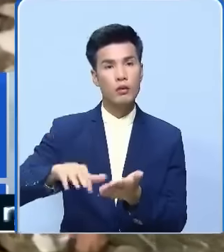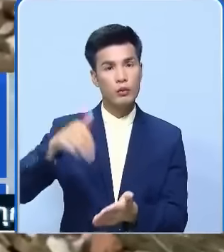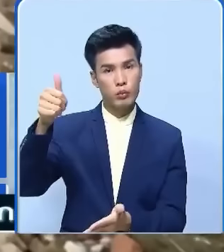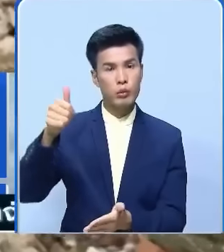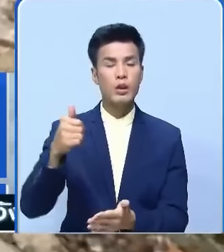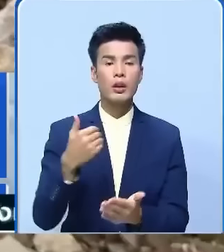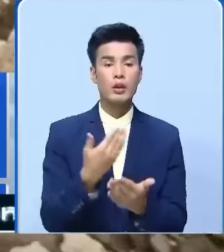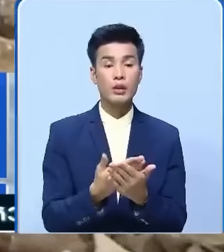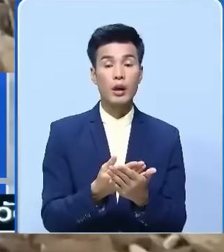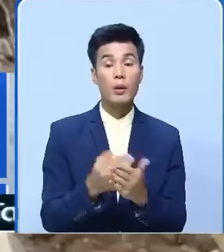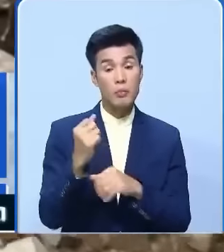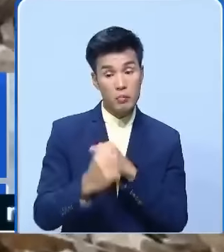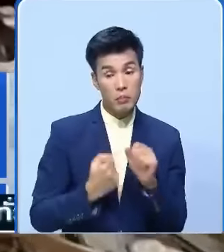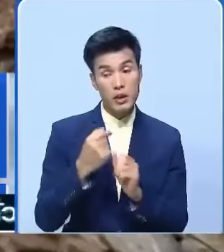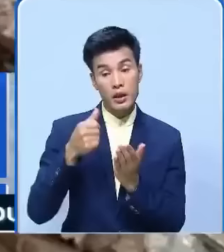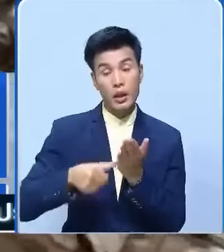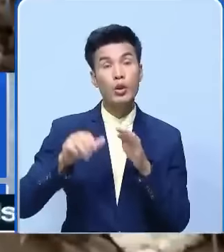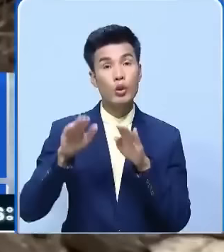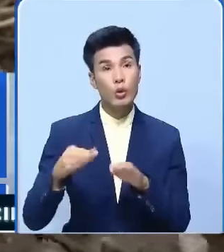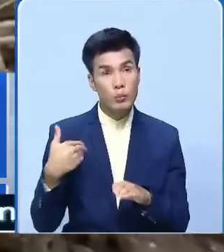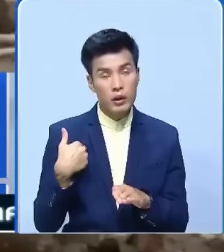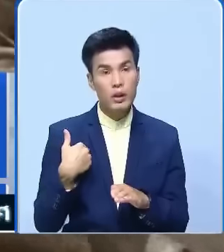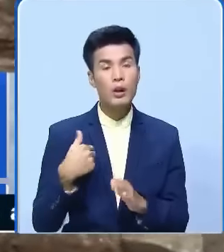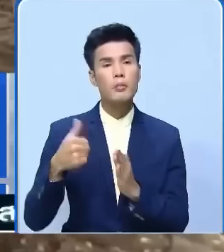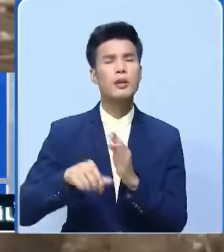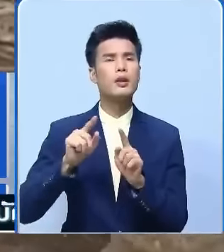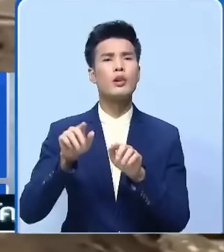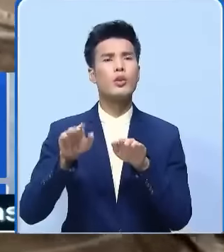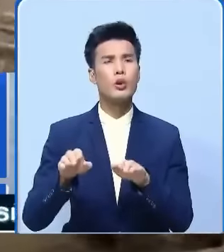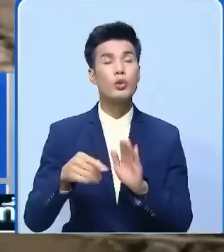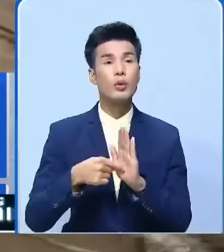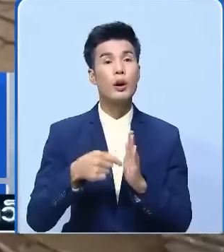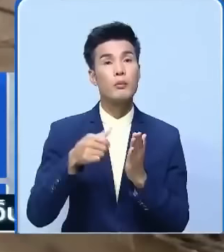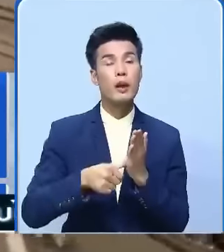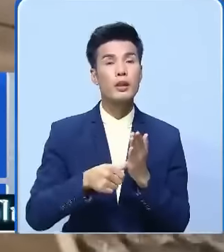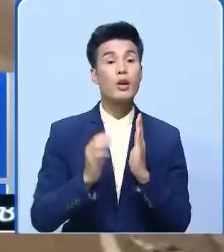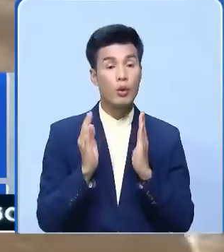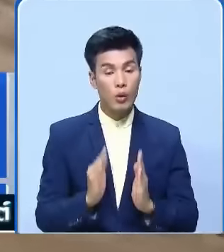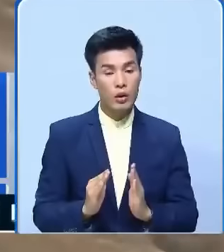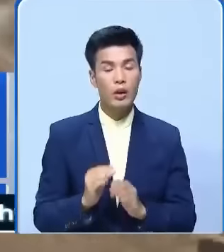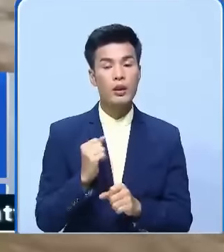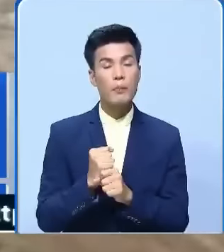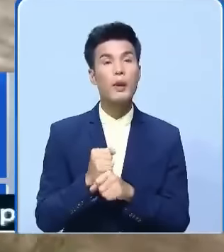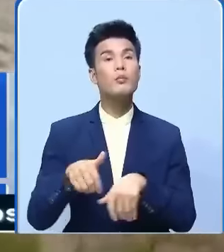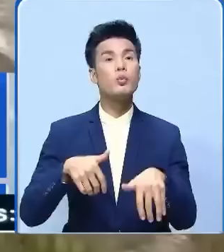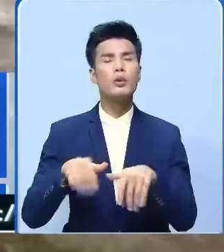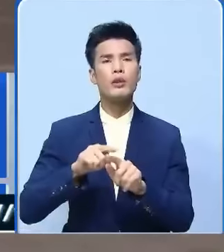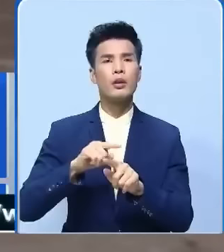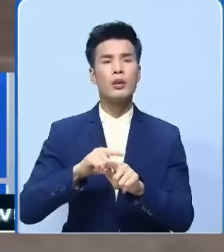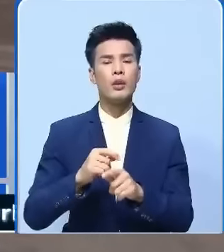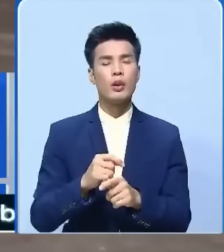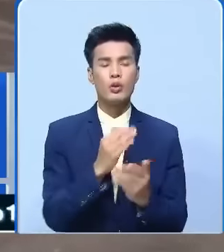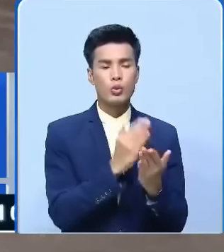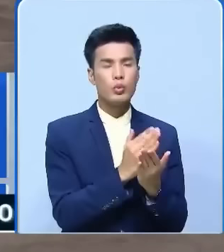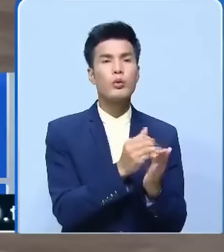ธรรมเนียมประจำปีพวกค่าสาธารณูปโภคมาตรการทางภาษีต่างๆเช่นภาษีนิติบุคคลค่าบำรุงท้องถิ่นอะไรเว้นได้เว้นอะไรงดได้งด